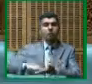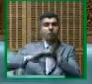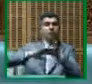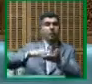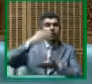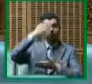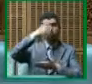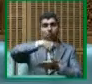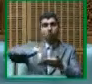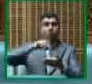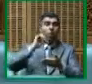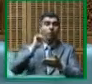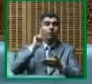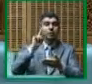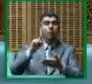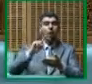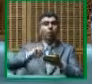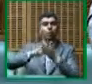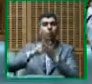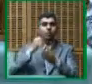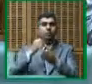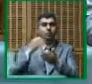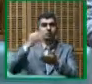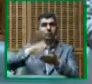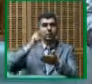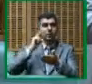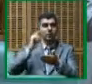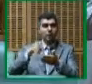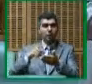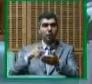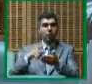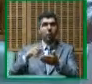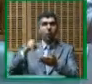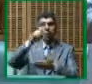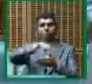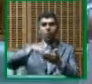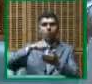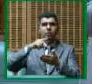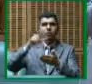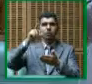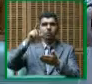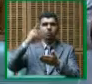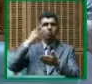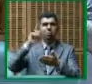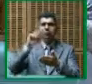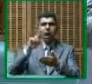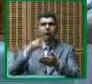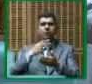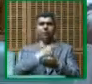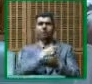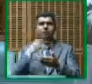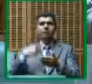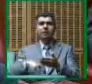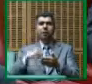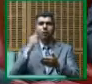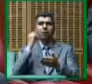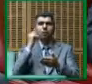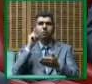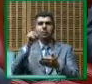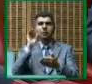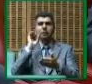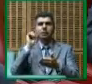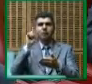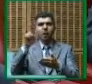هازس المواطن المغربي على أساس ما ينتج الوطني من الدرجة الأولى، فلهذا المواطن ما تيعرفش لما